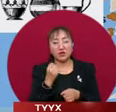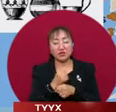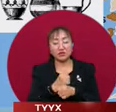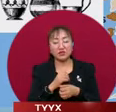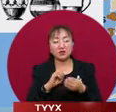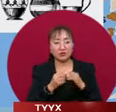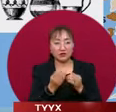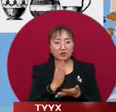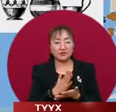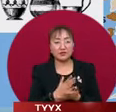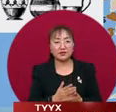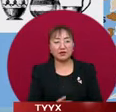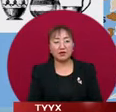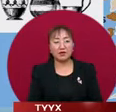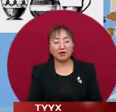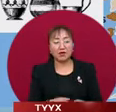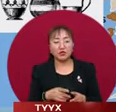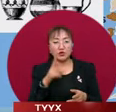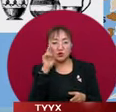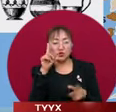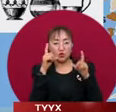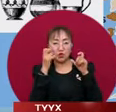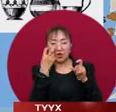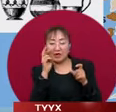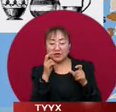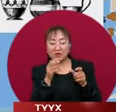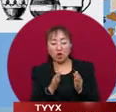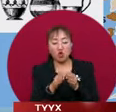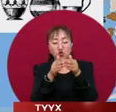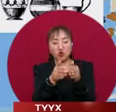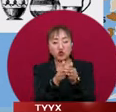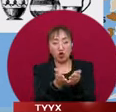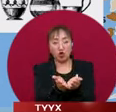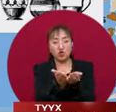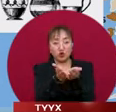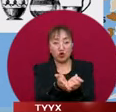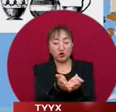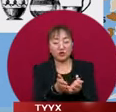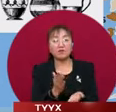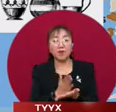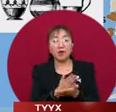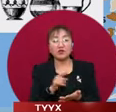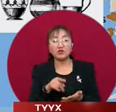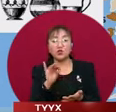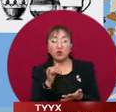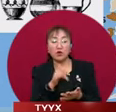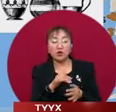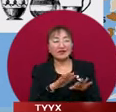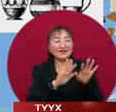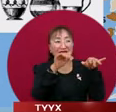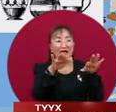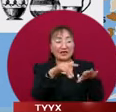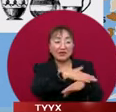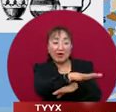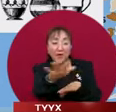багш нь голд нь хоёр хүлэг онгоц тавьсан байгааг зурган дээрээс ажиглаж байгаа бах тийм ээ. За далай тэнгисээр хүрээлэгдсэн учраас